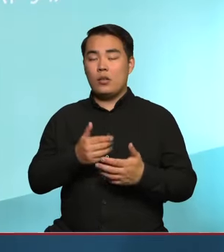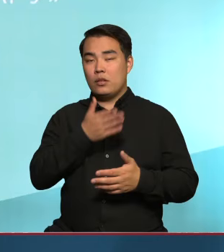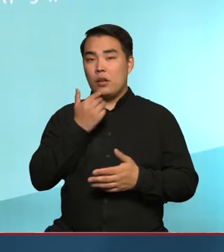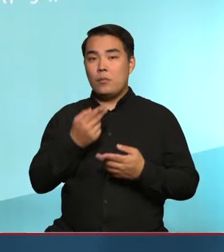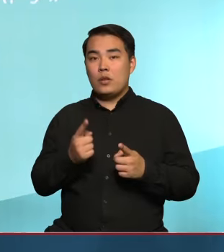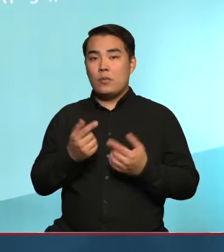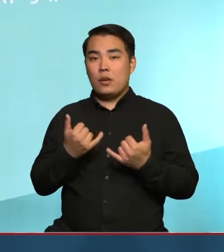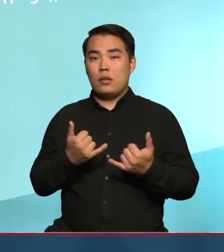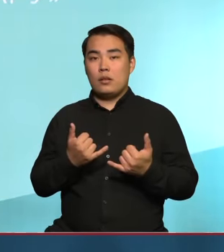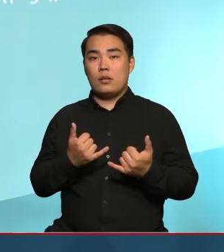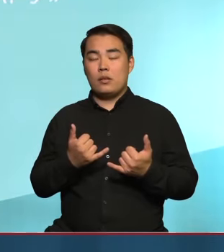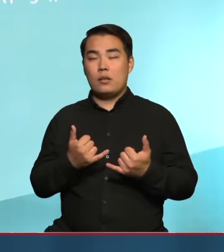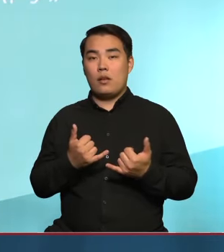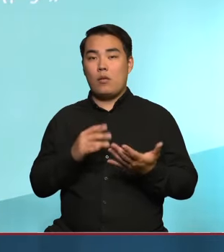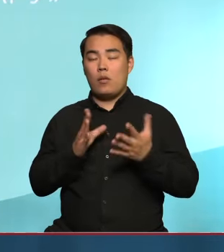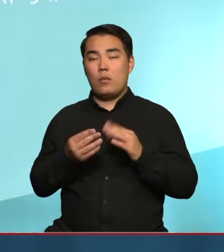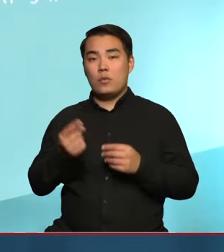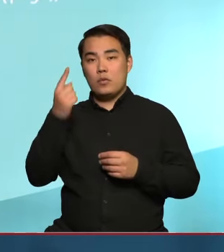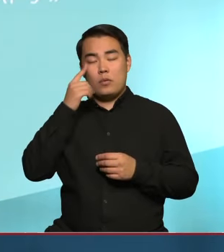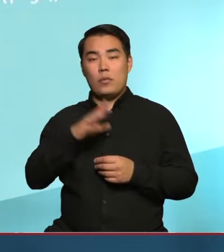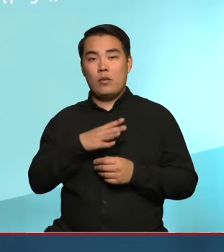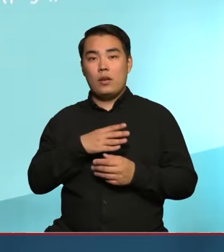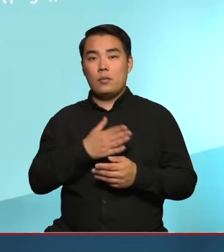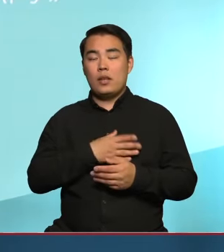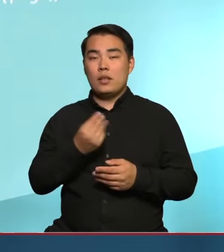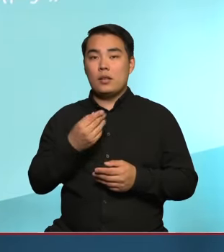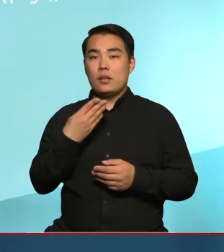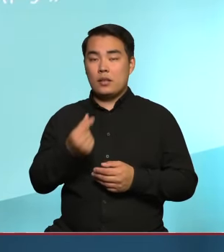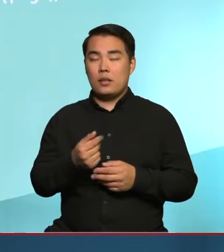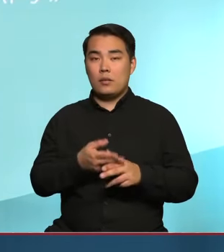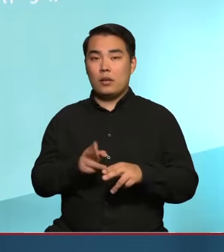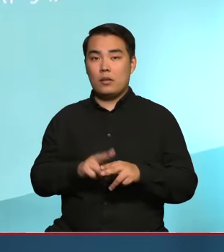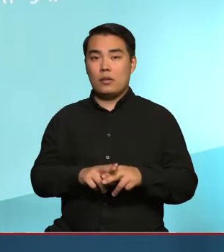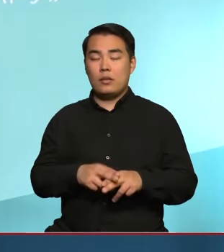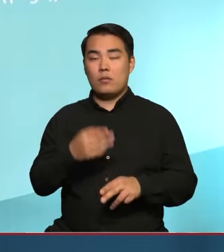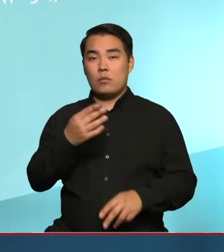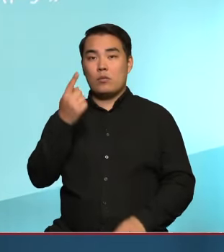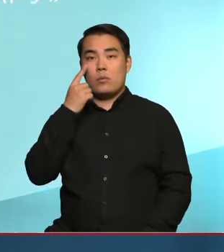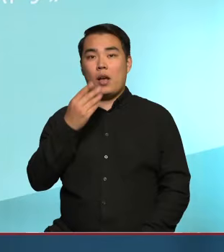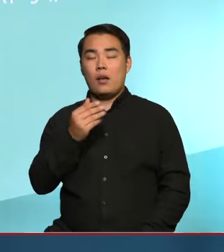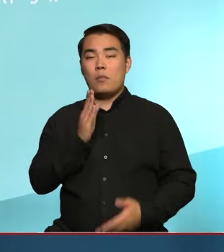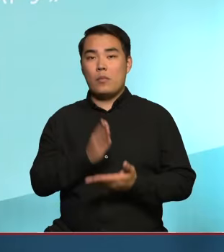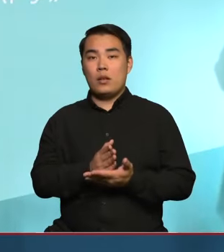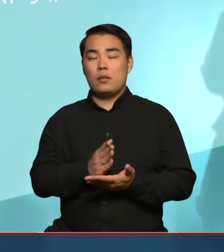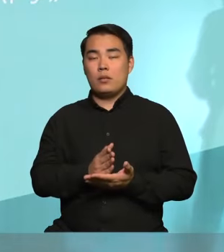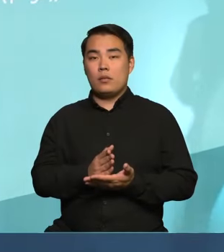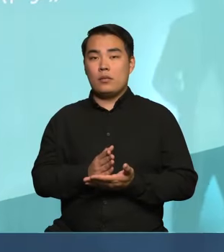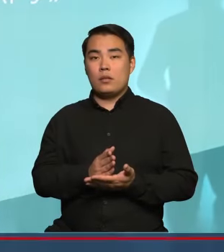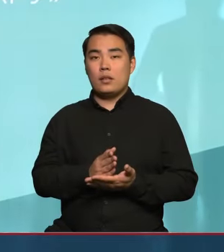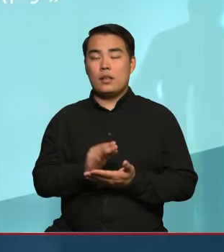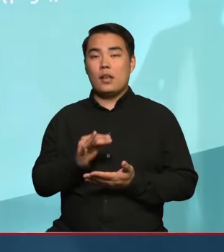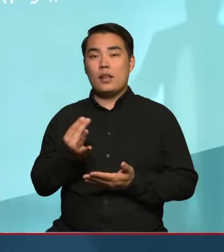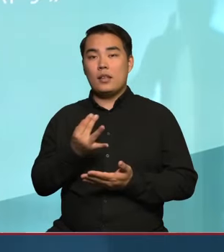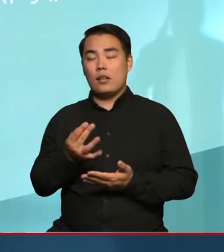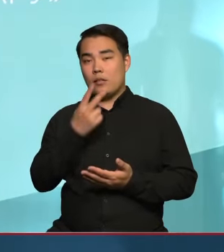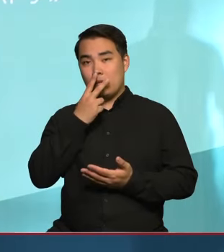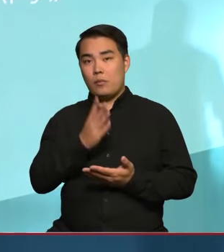жерде жаңағыдай ойлайды, мысалы үшін мен ақша төлеп жатырғасын, олар ойлайды, ол жерде ақша бар деген сияқты. Сосын қызығып